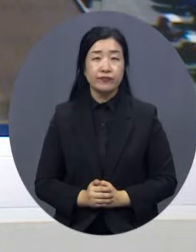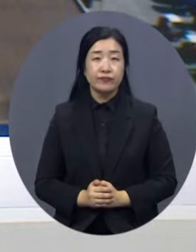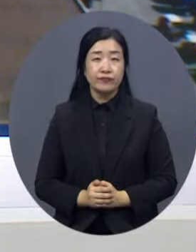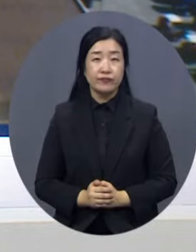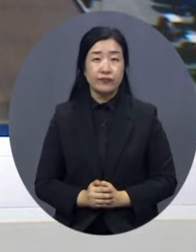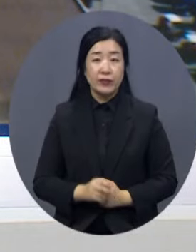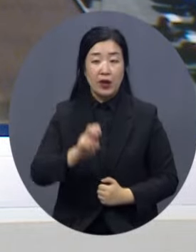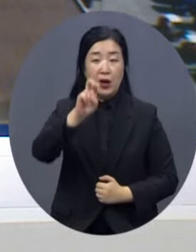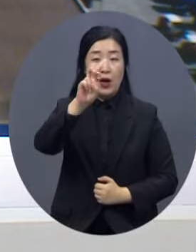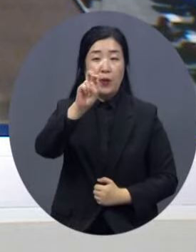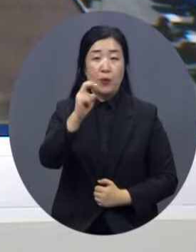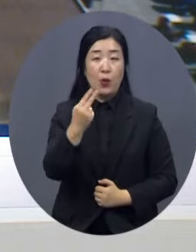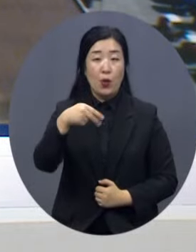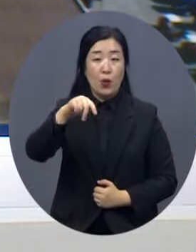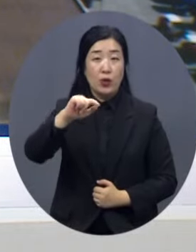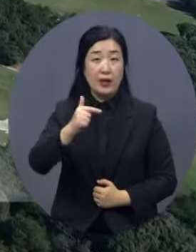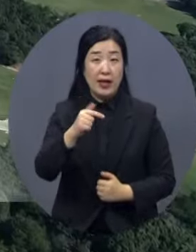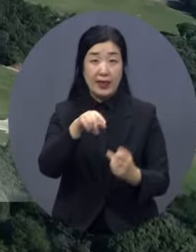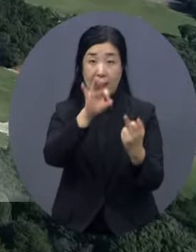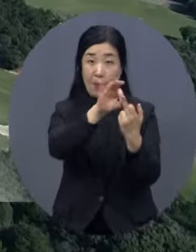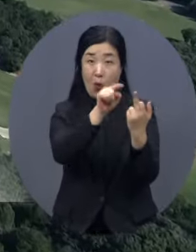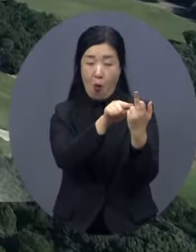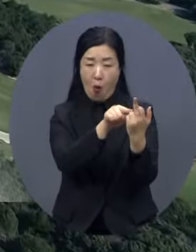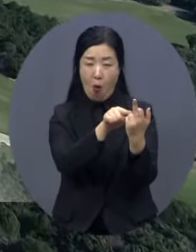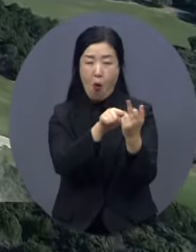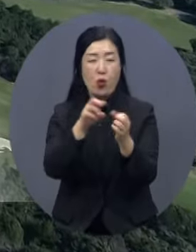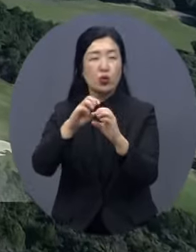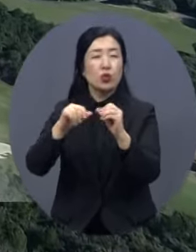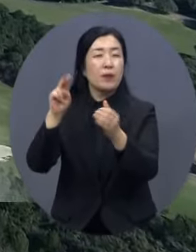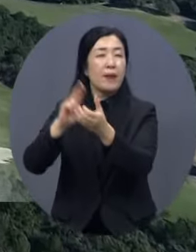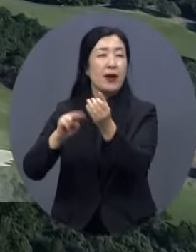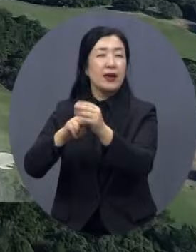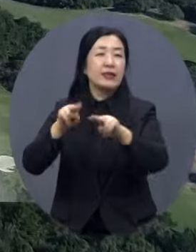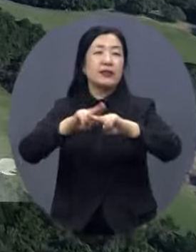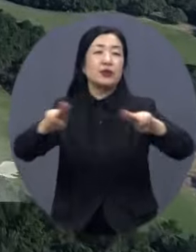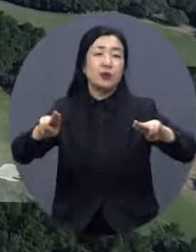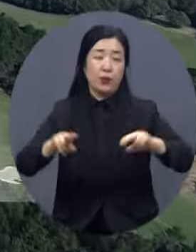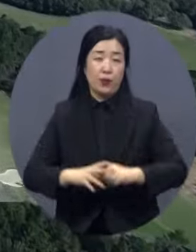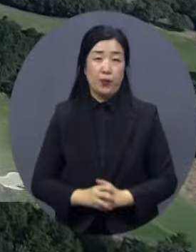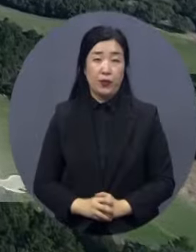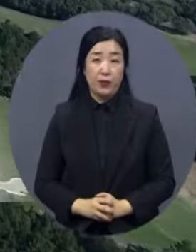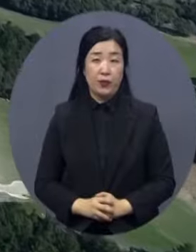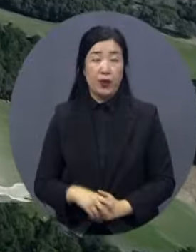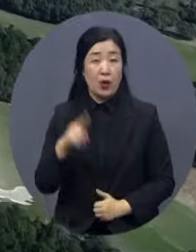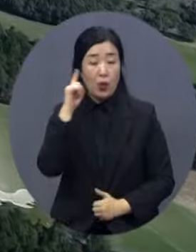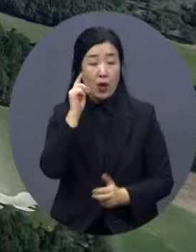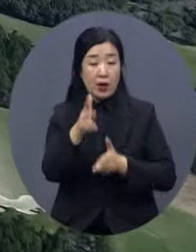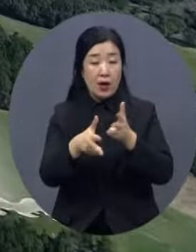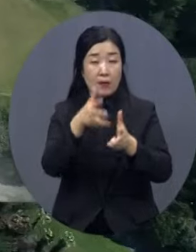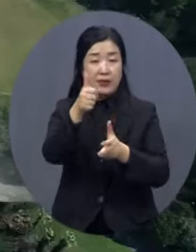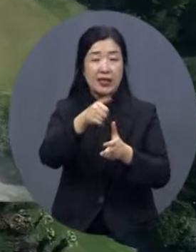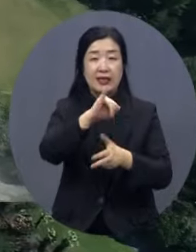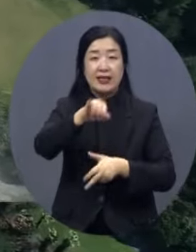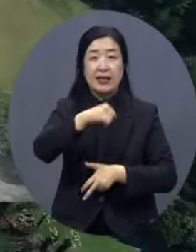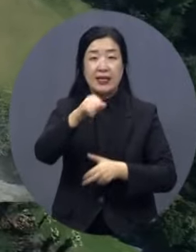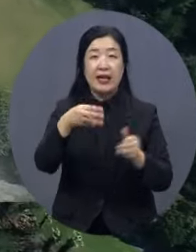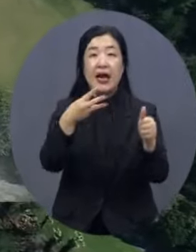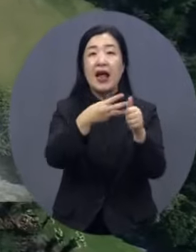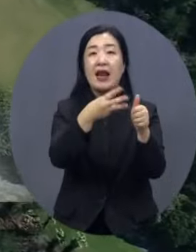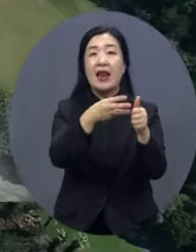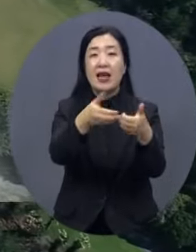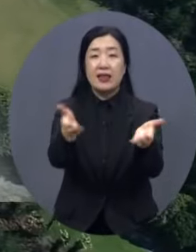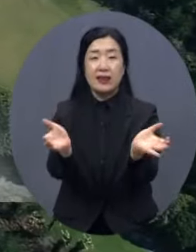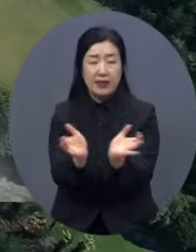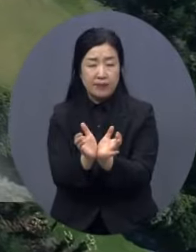묘산봉 관광단지가 토지 일부를 매각하려던 계획을 취소했습니다 사업자인 JJ 할라는 제주도